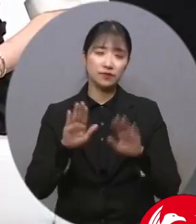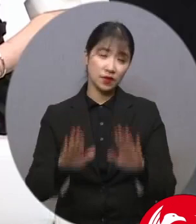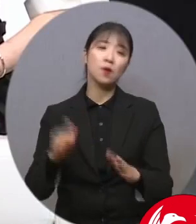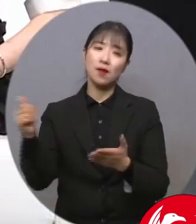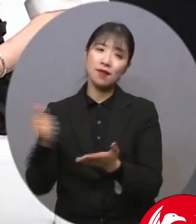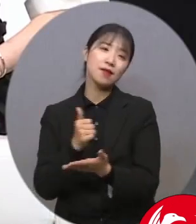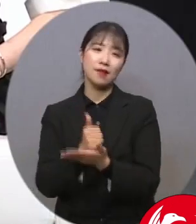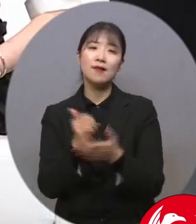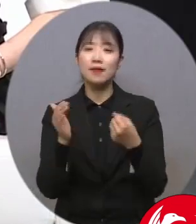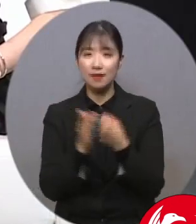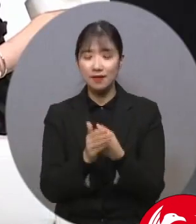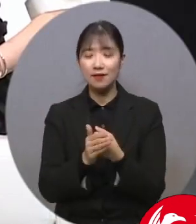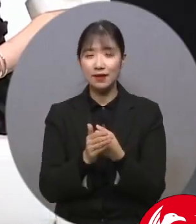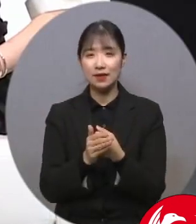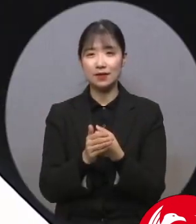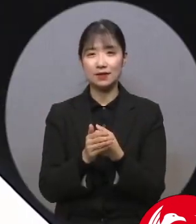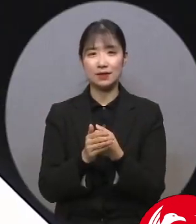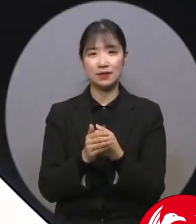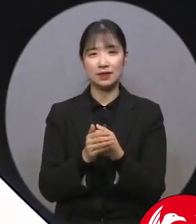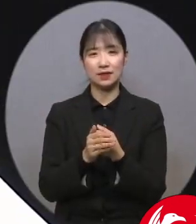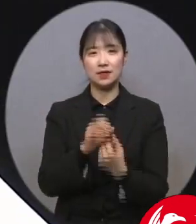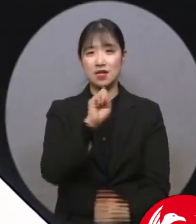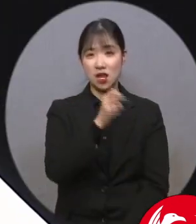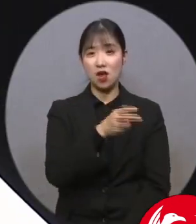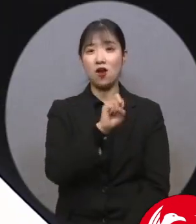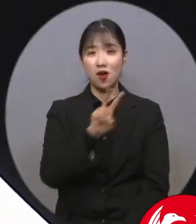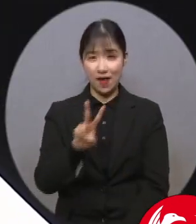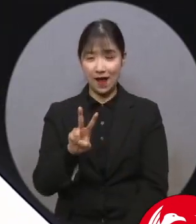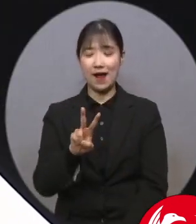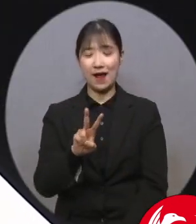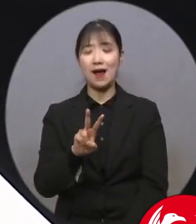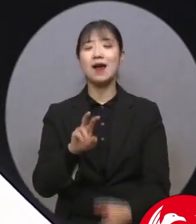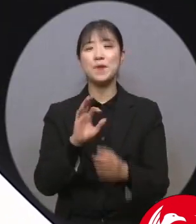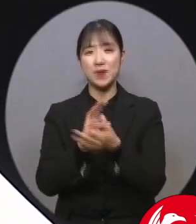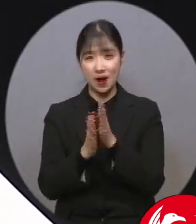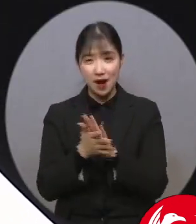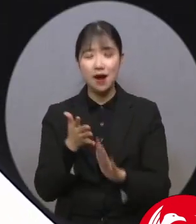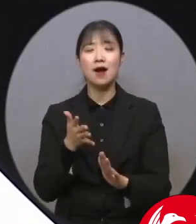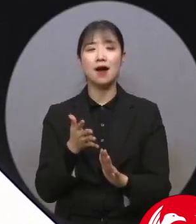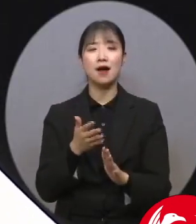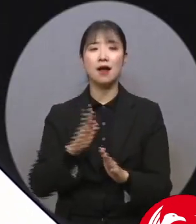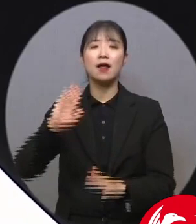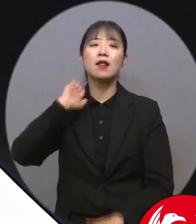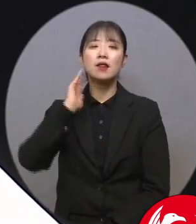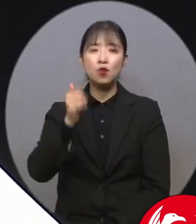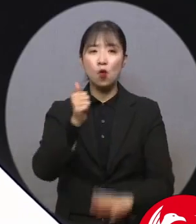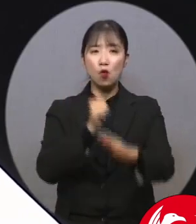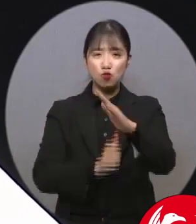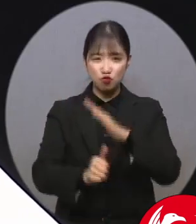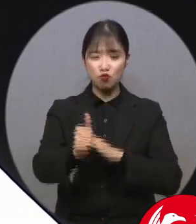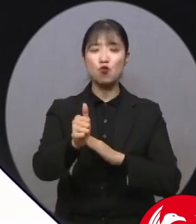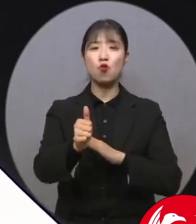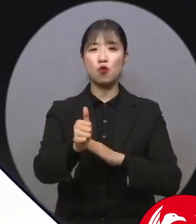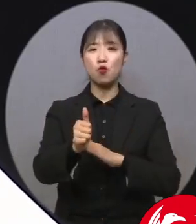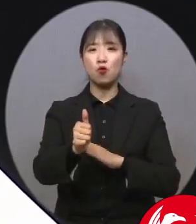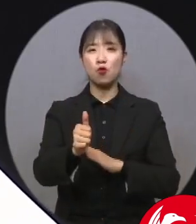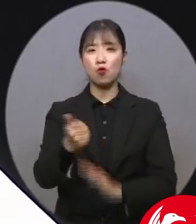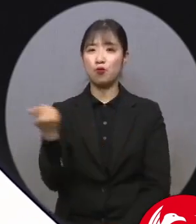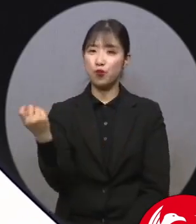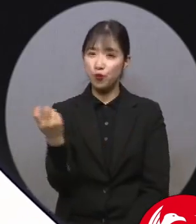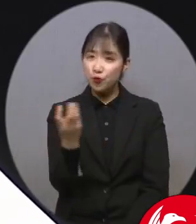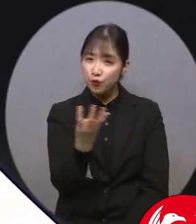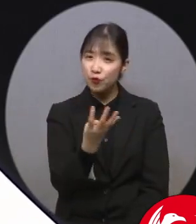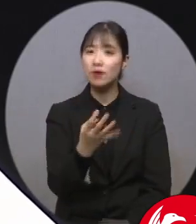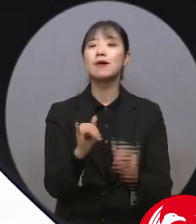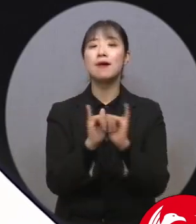김에 네. 그 여야를 막론해서 그 대통령 후보로 지금